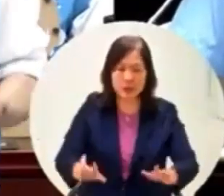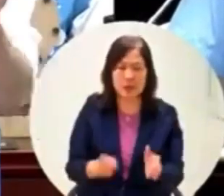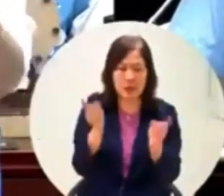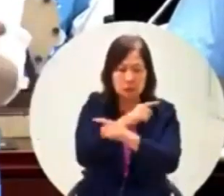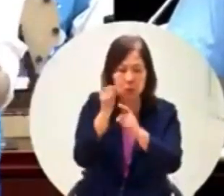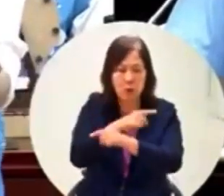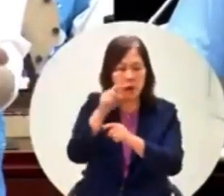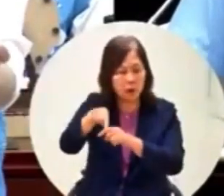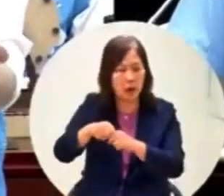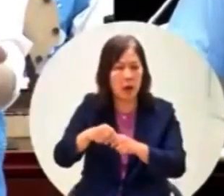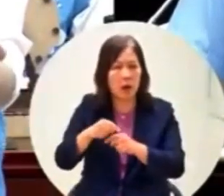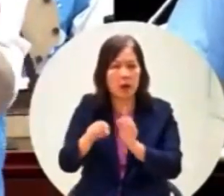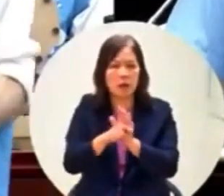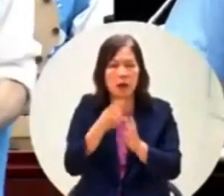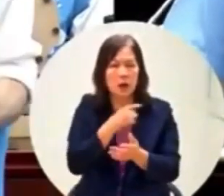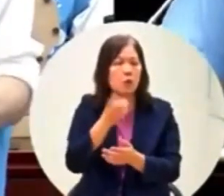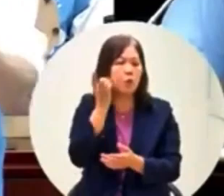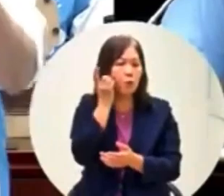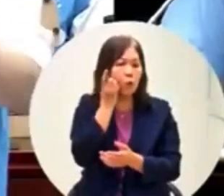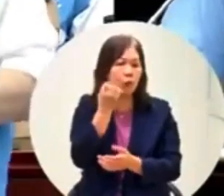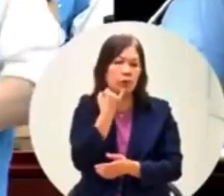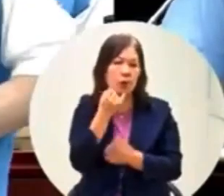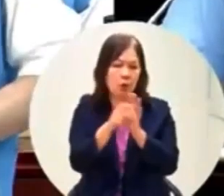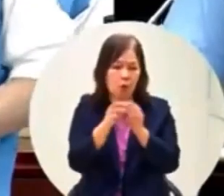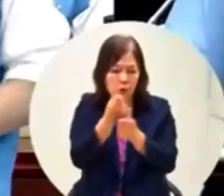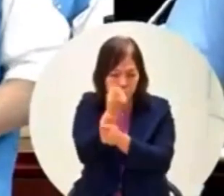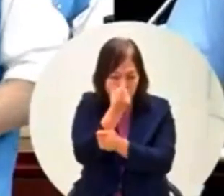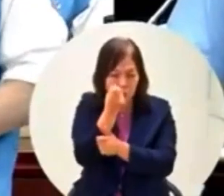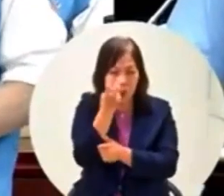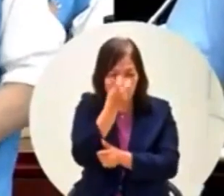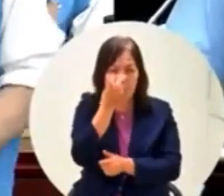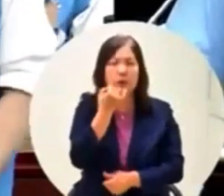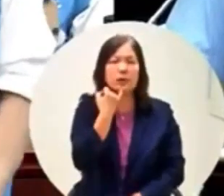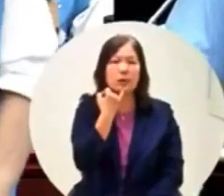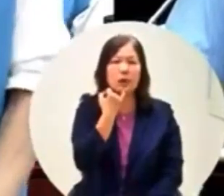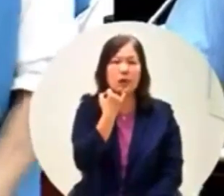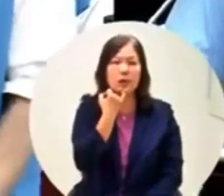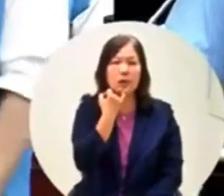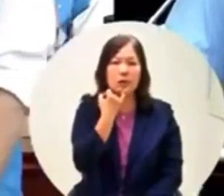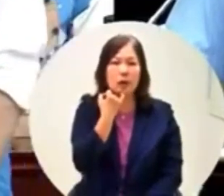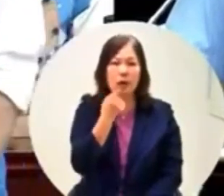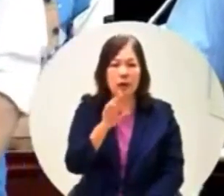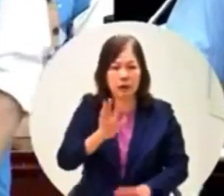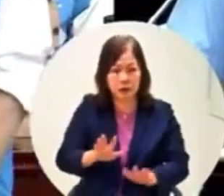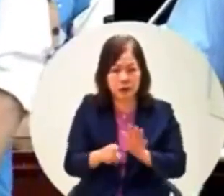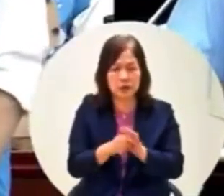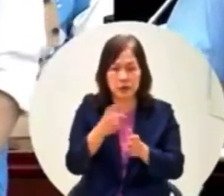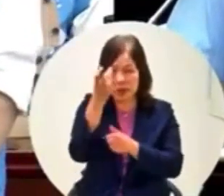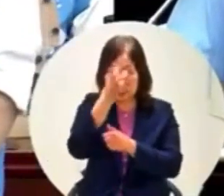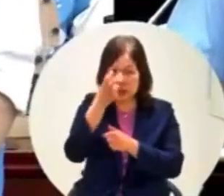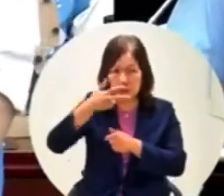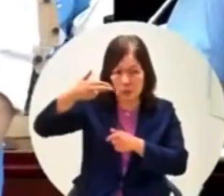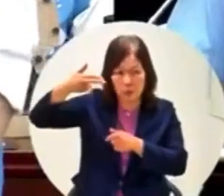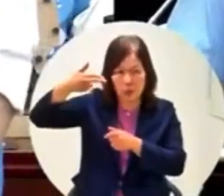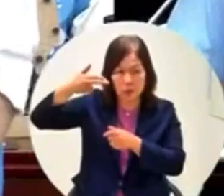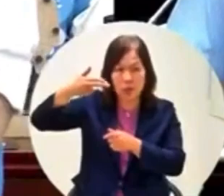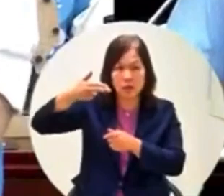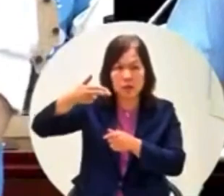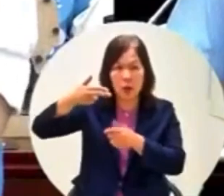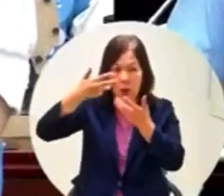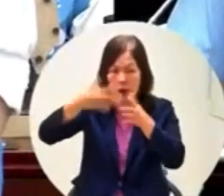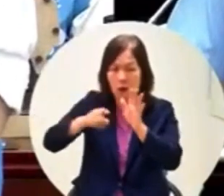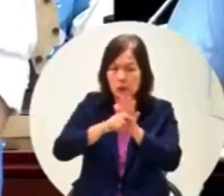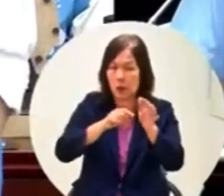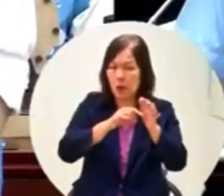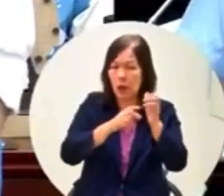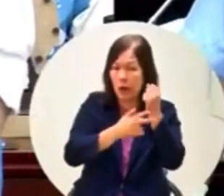灯，只要一台手机就可以管理。另外王耀议员也要跟你报告，我们现在监视器好多民意代表跟里